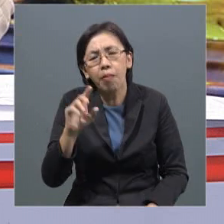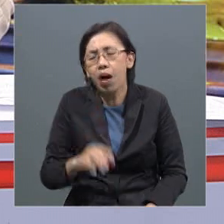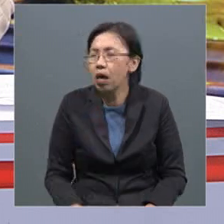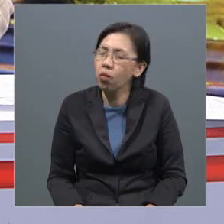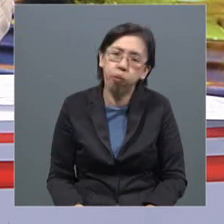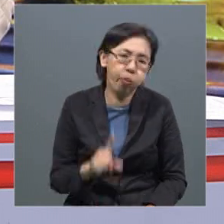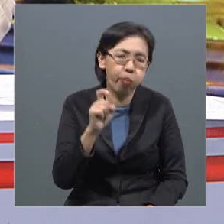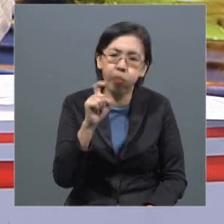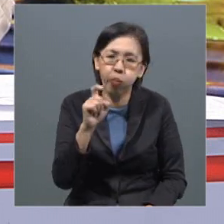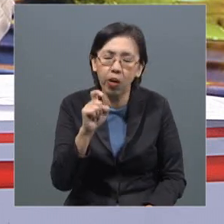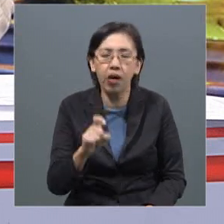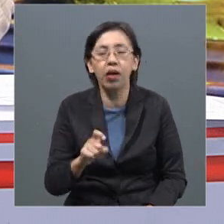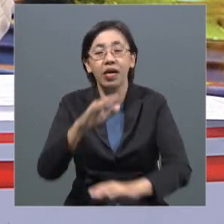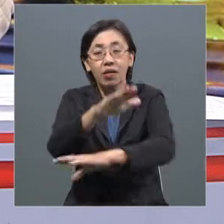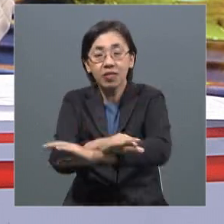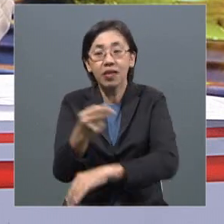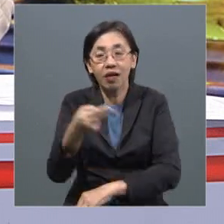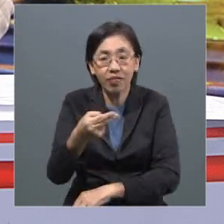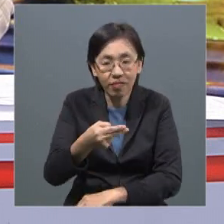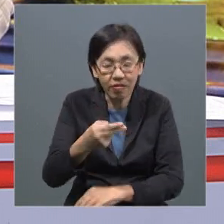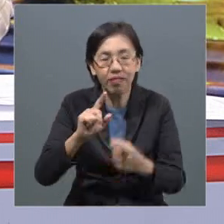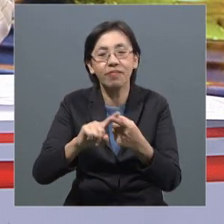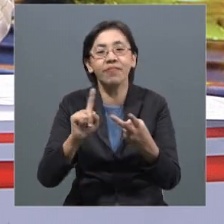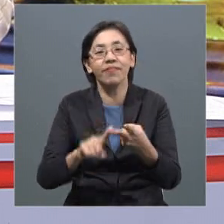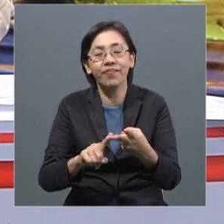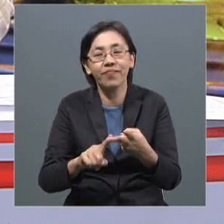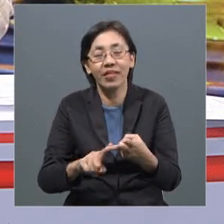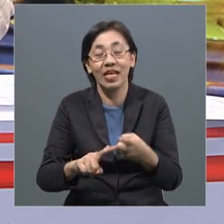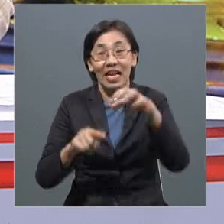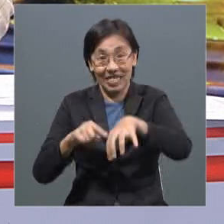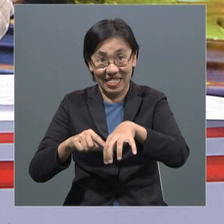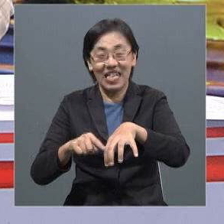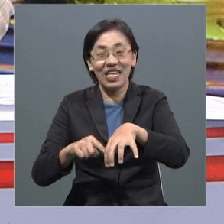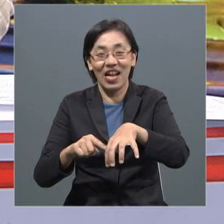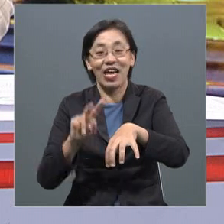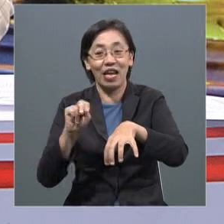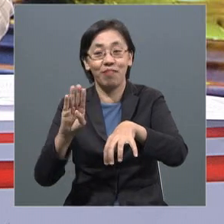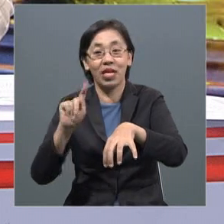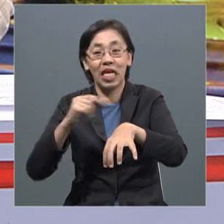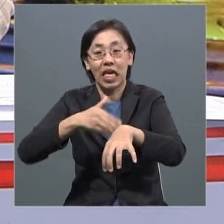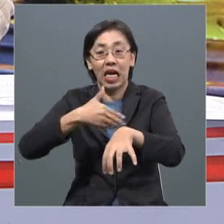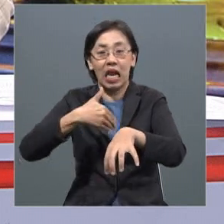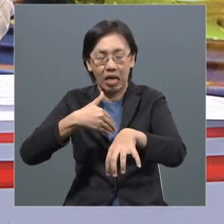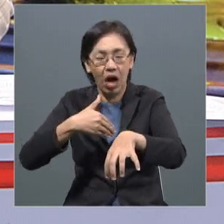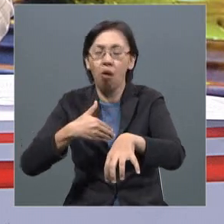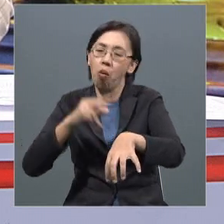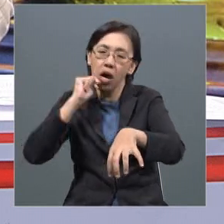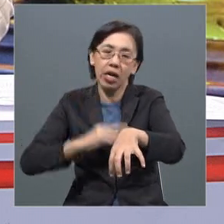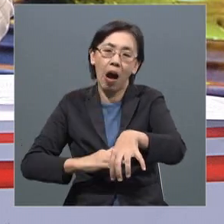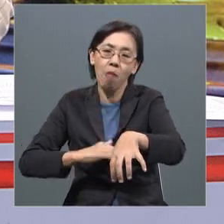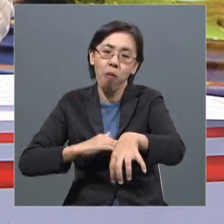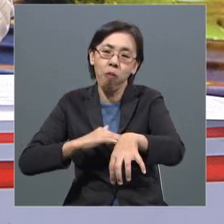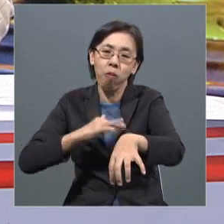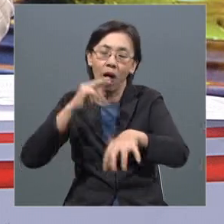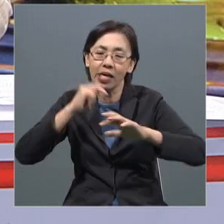แล้วออกไปตรงห้วยขวางออกไปตรงเนี่ยหลังออฟฟิศเราบางช่วงก็แปรสภาพไปอเป็นน้ำท่วมไป